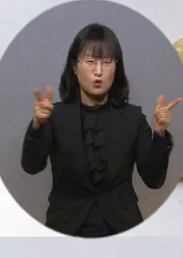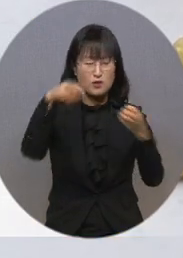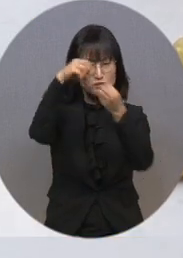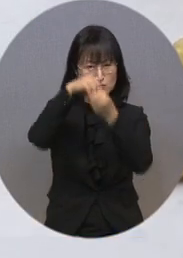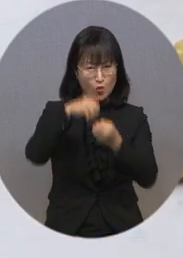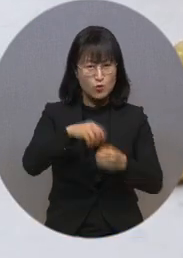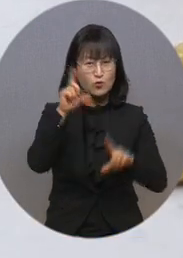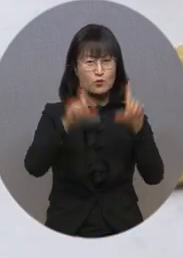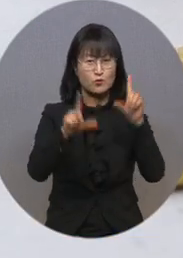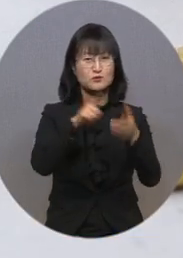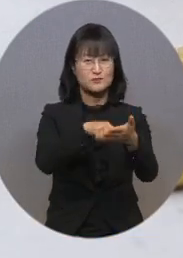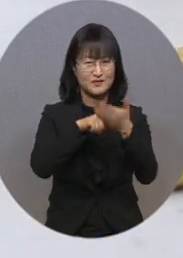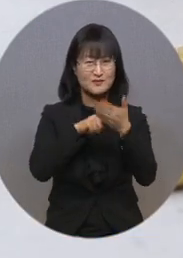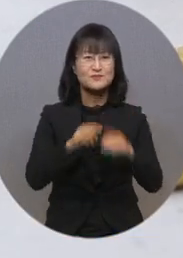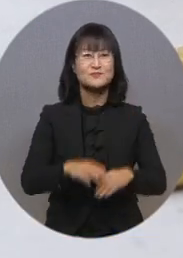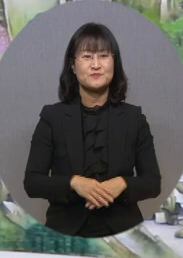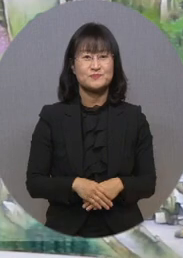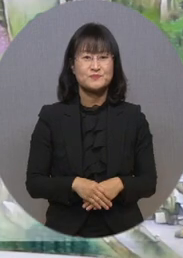잘 표현돼 있습니다.